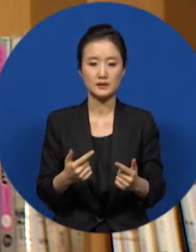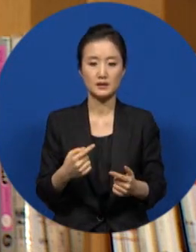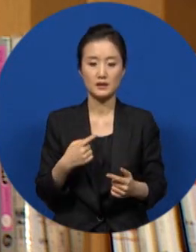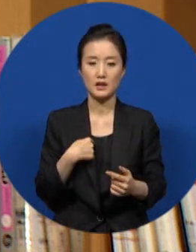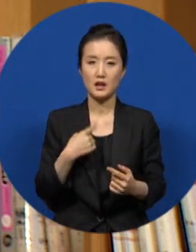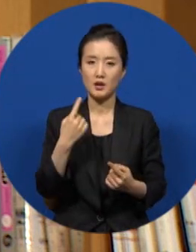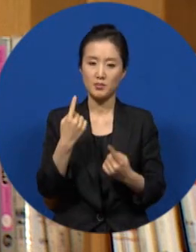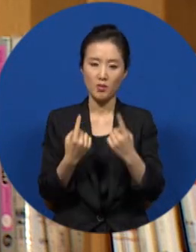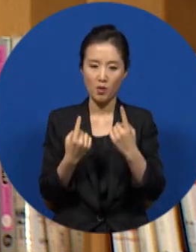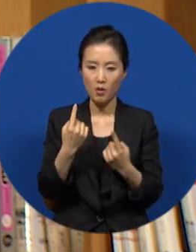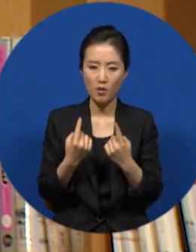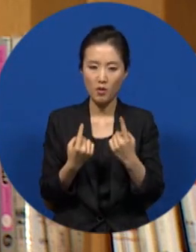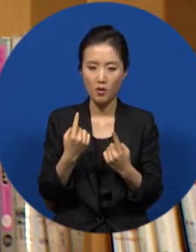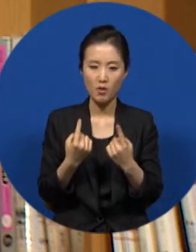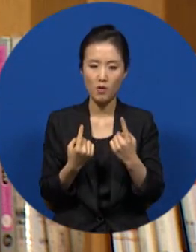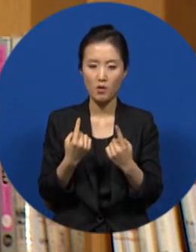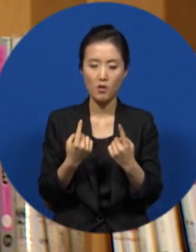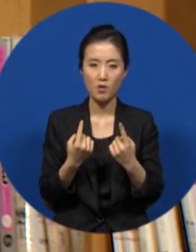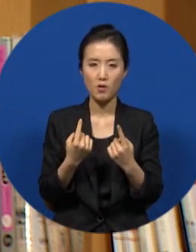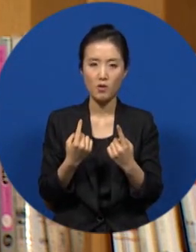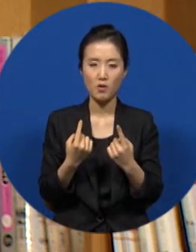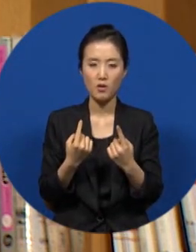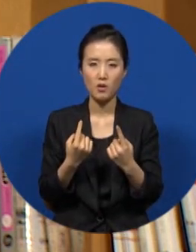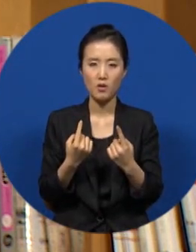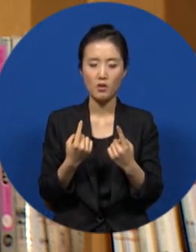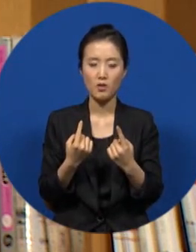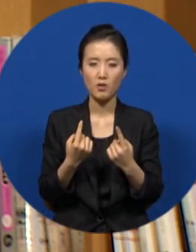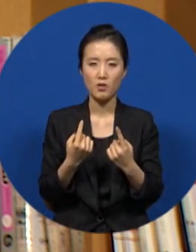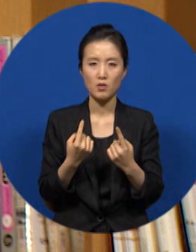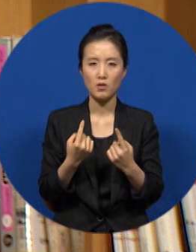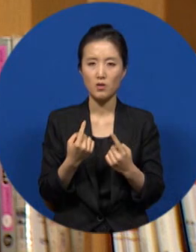사람들이 많았는데 그때 그 타이밍에